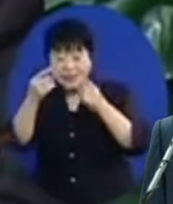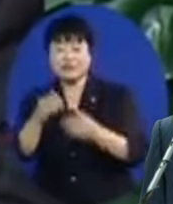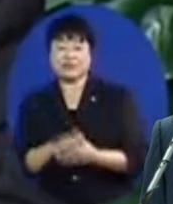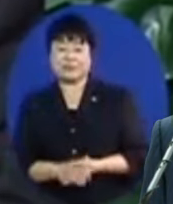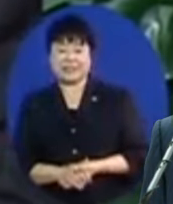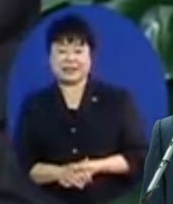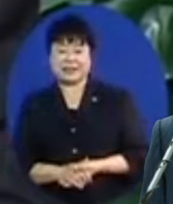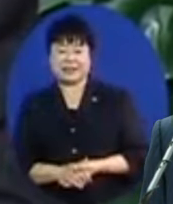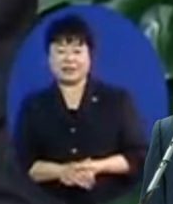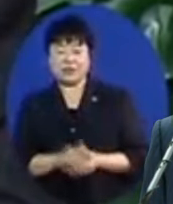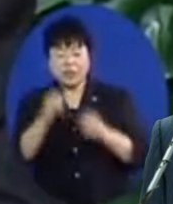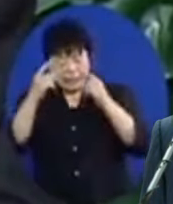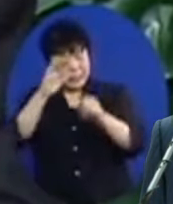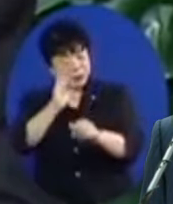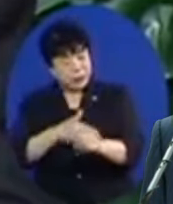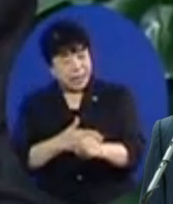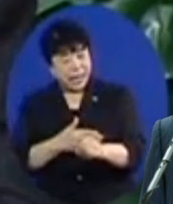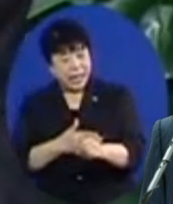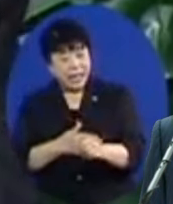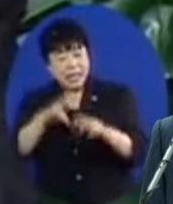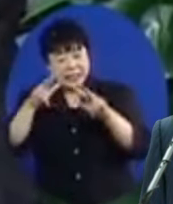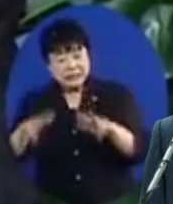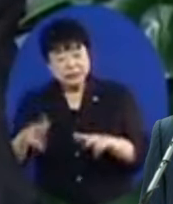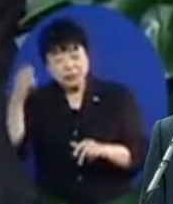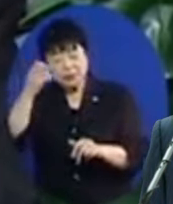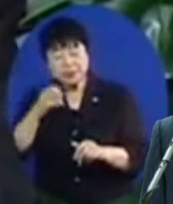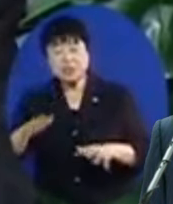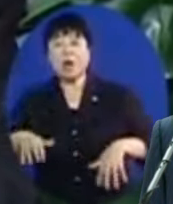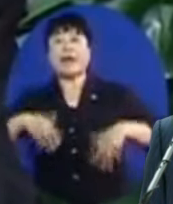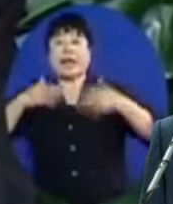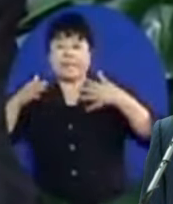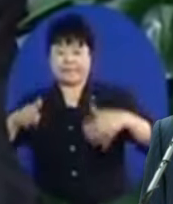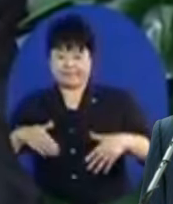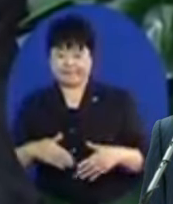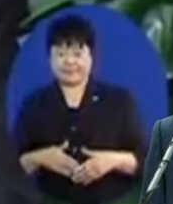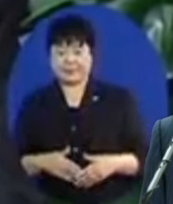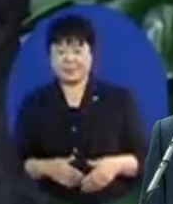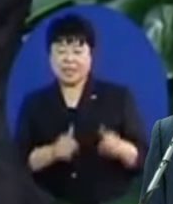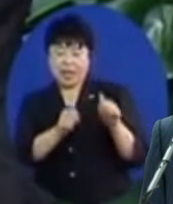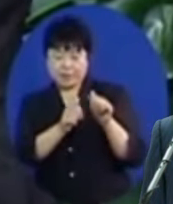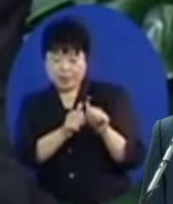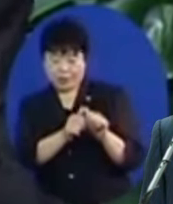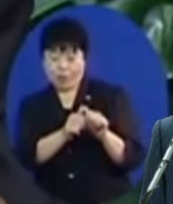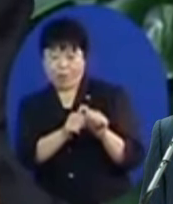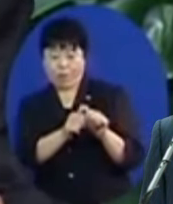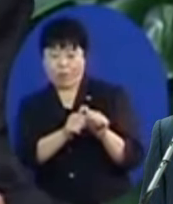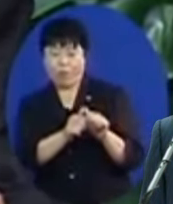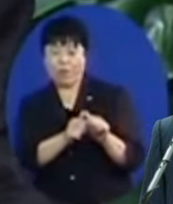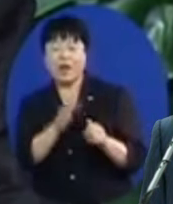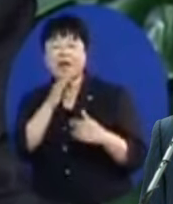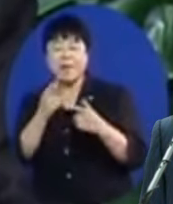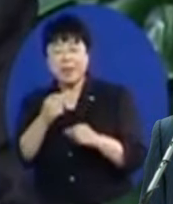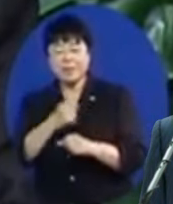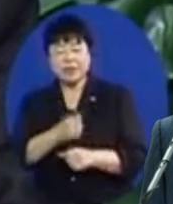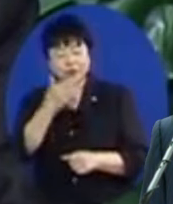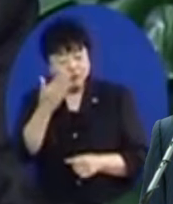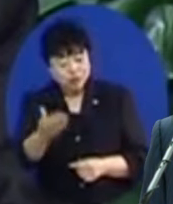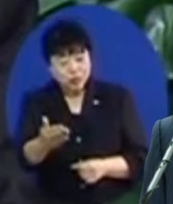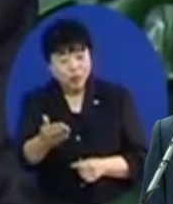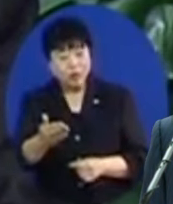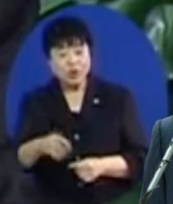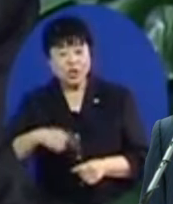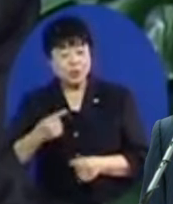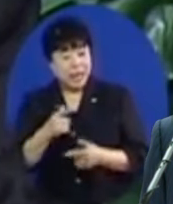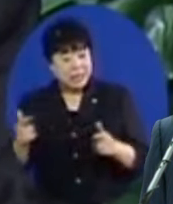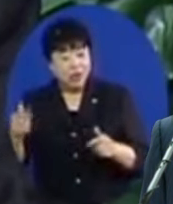것입니다. 우리는 깨닫지 못하니까 지금도 성령이 바람과 같이 여러분과 같이 계시면서 여러분 아멘하게 만들어주는 것도 여러분이 하는 것이